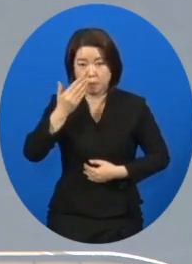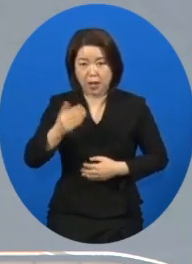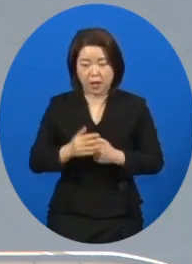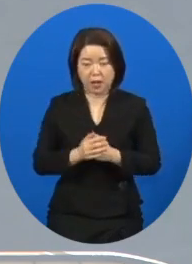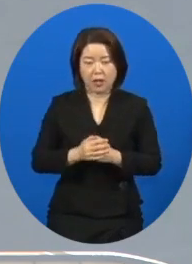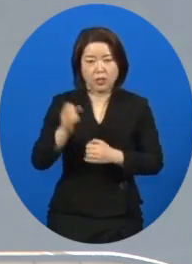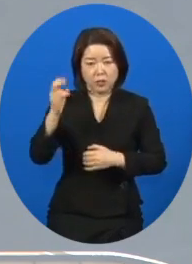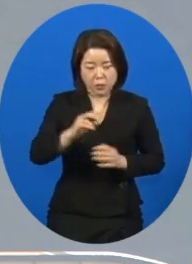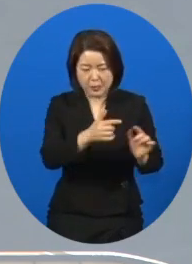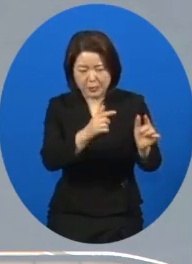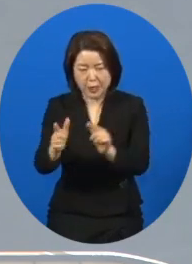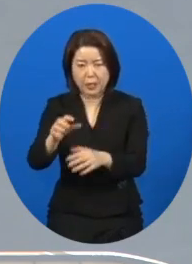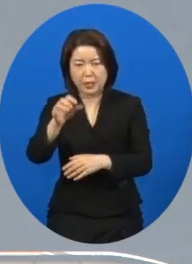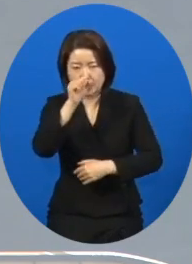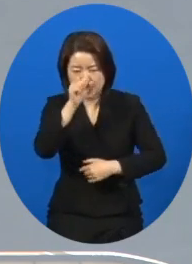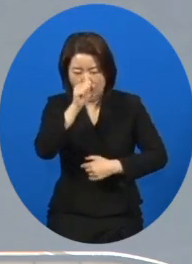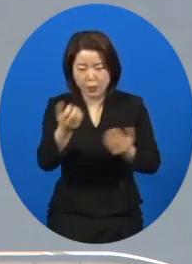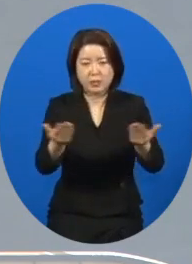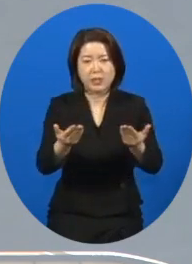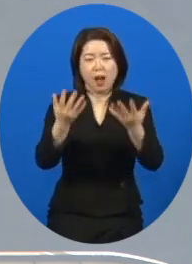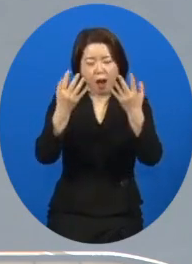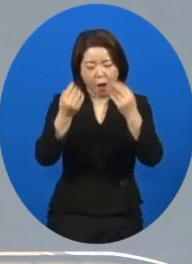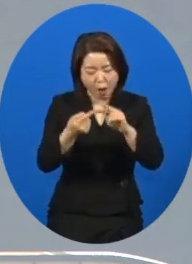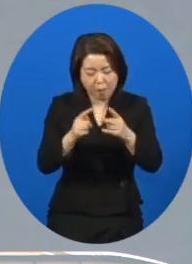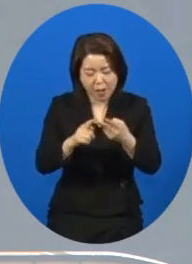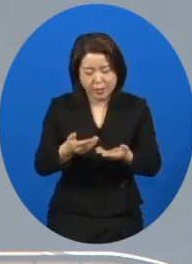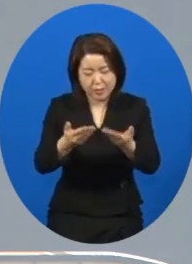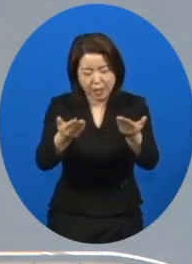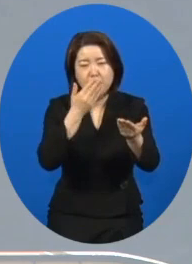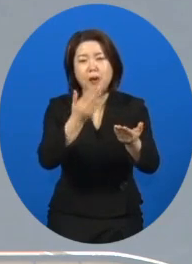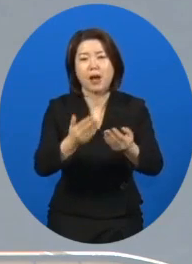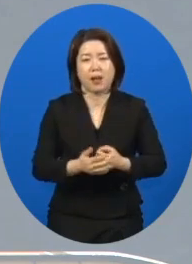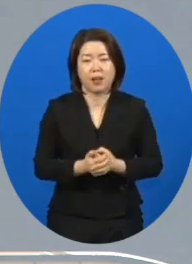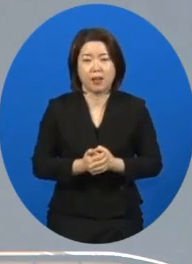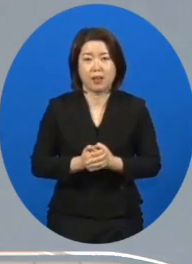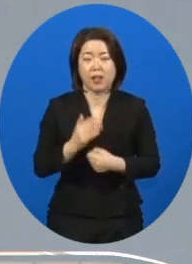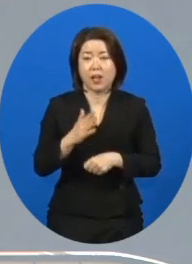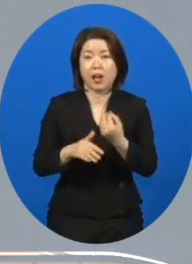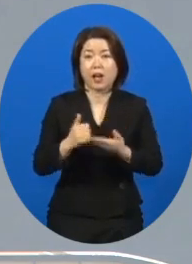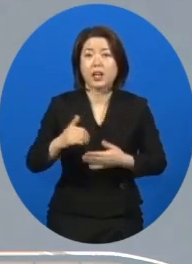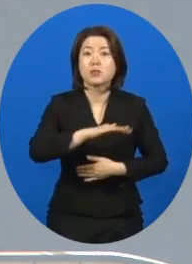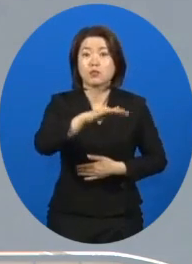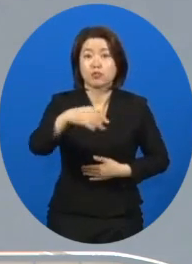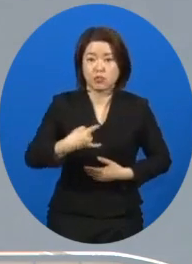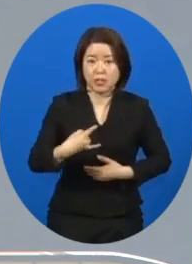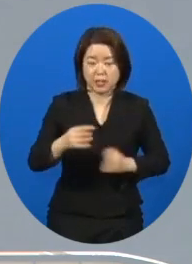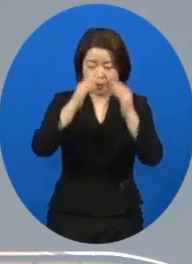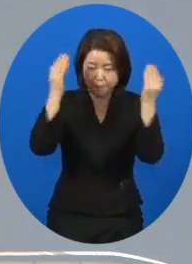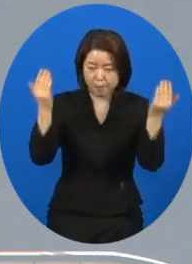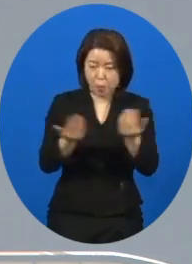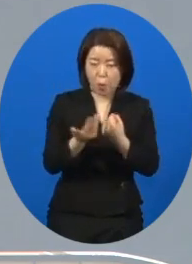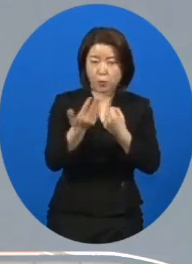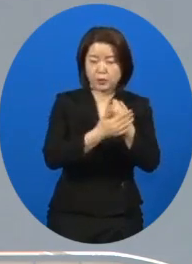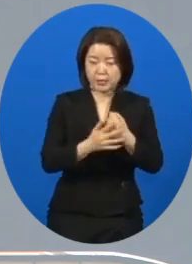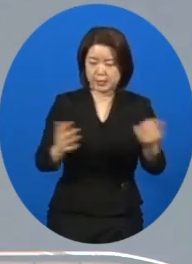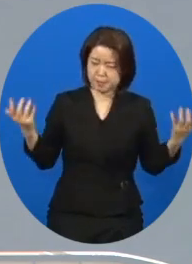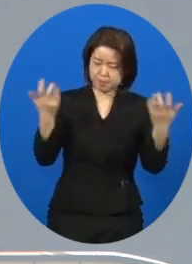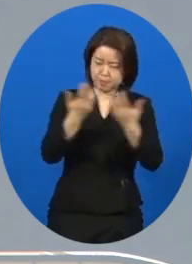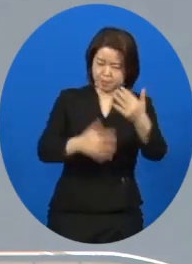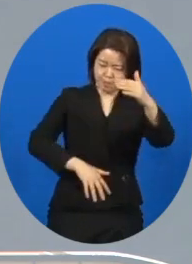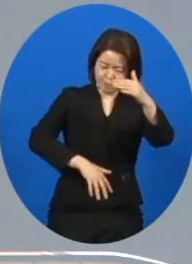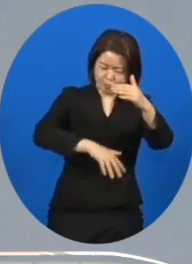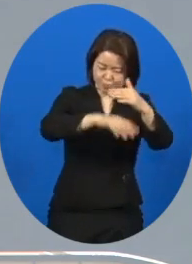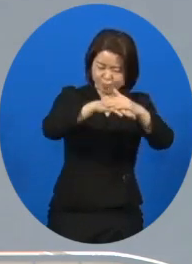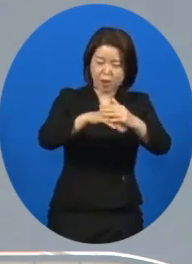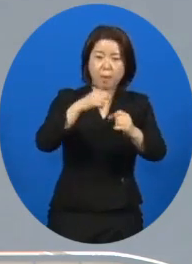온갖 선한 일을 얼마든지 할 수 있습니다. 하나님은 우리에게 모든 은혜가 넘치게 하실 수